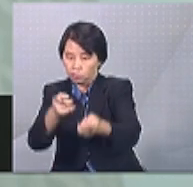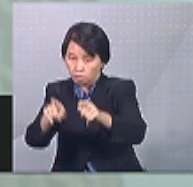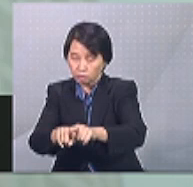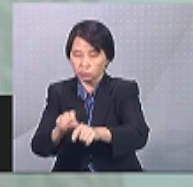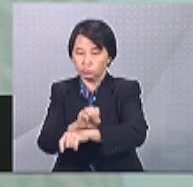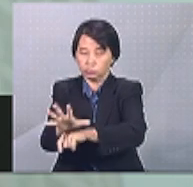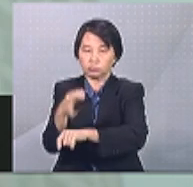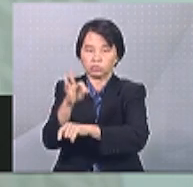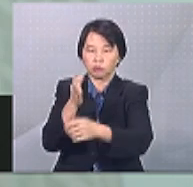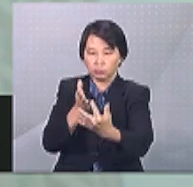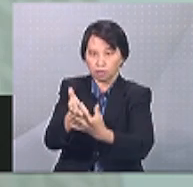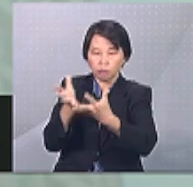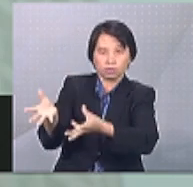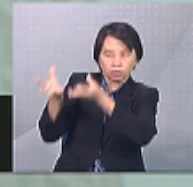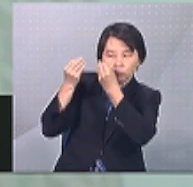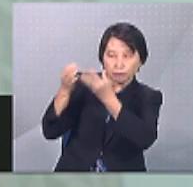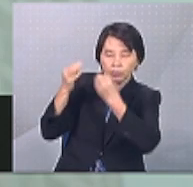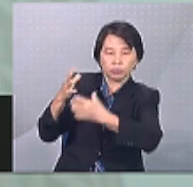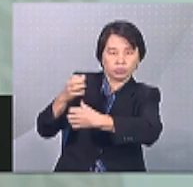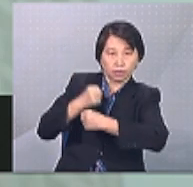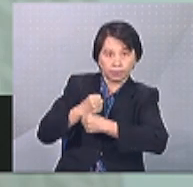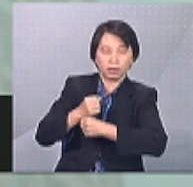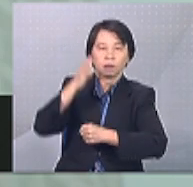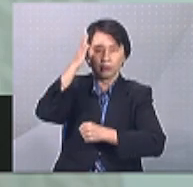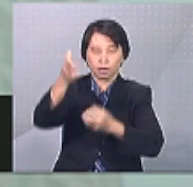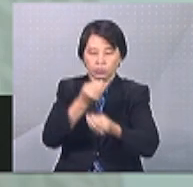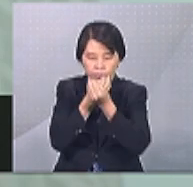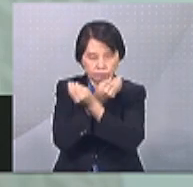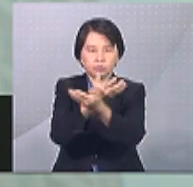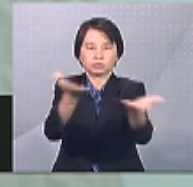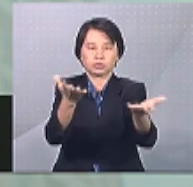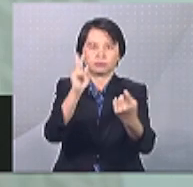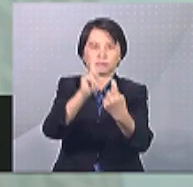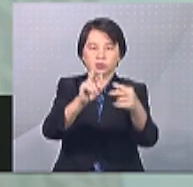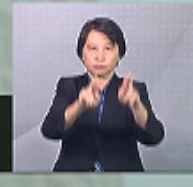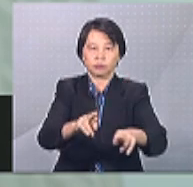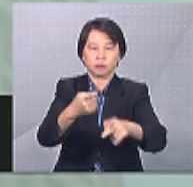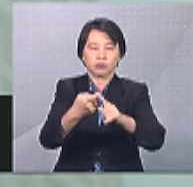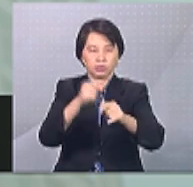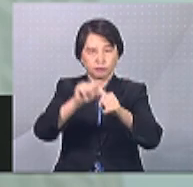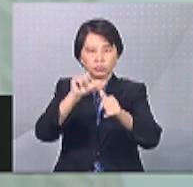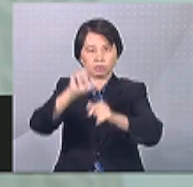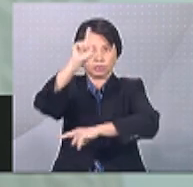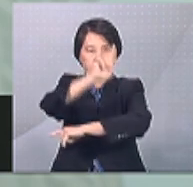COVID-19 melalui maklumat yang diperolehi dan akan dimaklumkan kepada rakyat dari masa ke